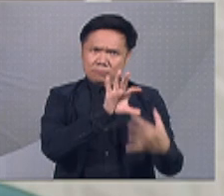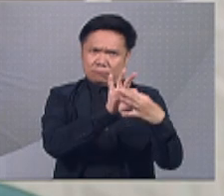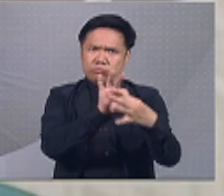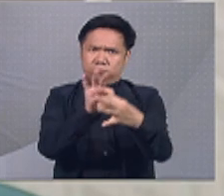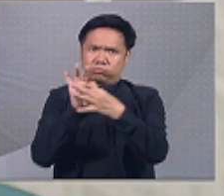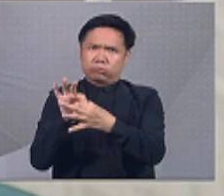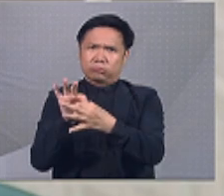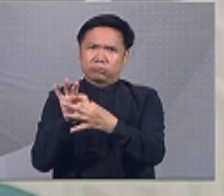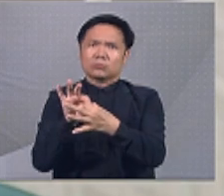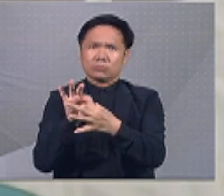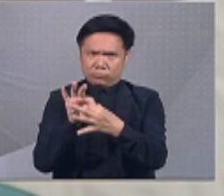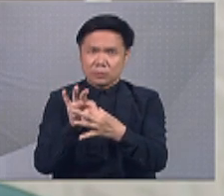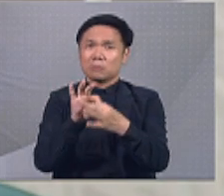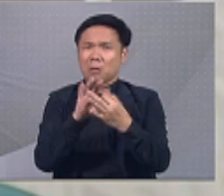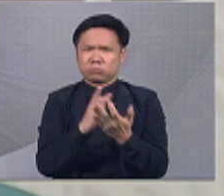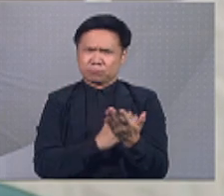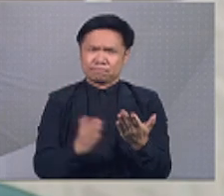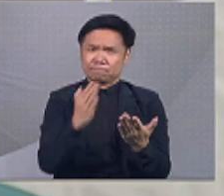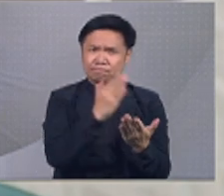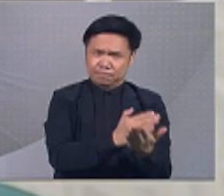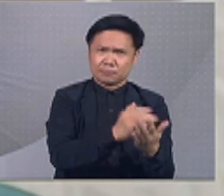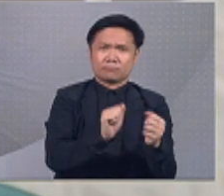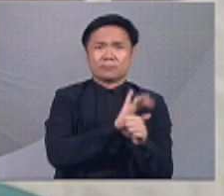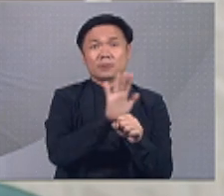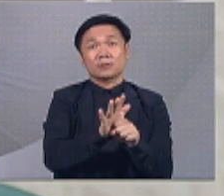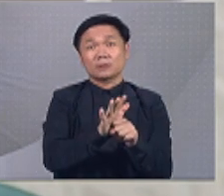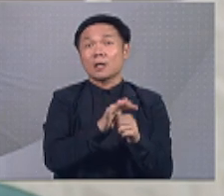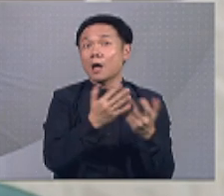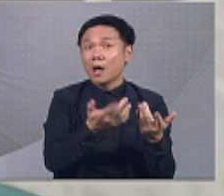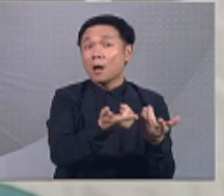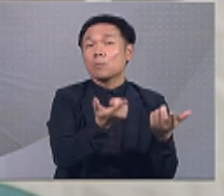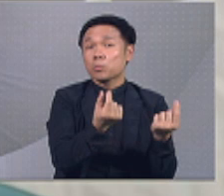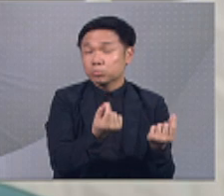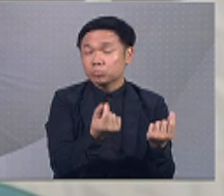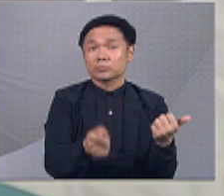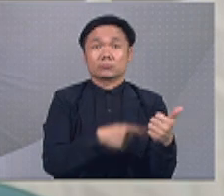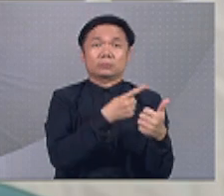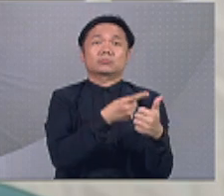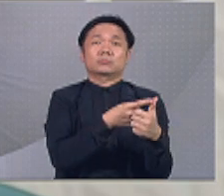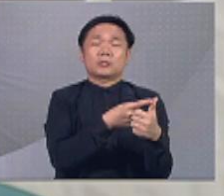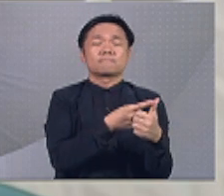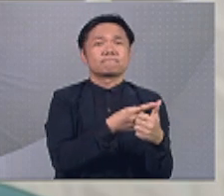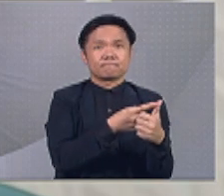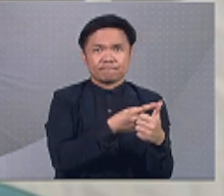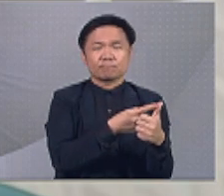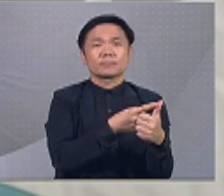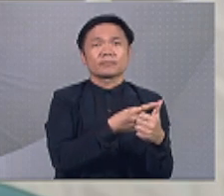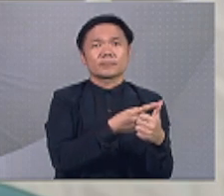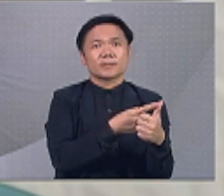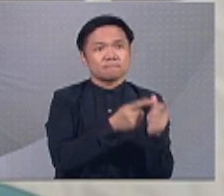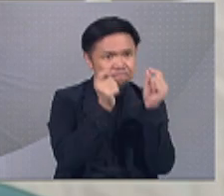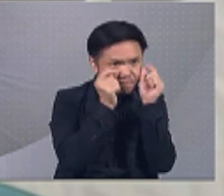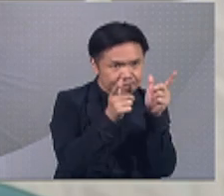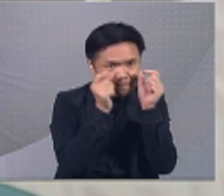besar sama-sama menangani yaitu antara tindakannya boleh diambil ialah memberi pendidikan kepada pekerja